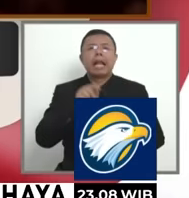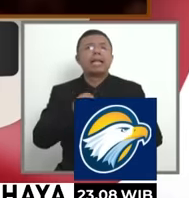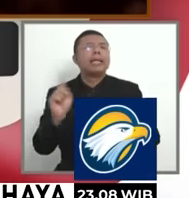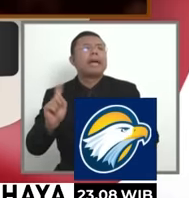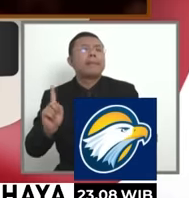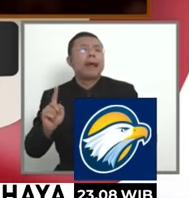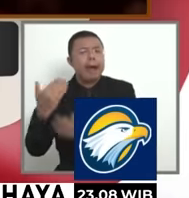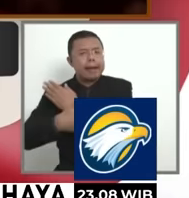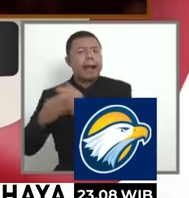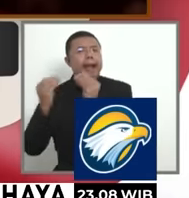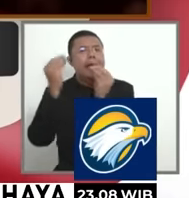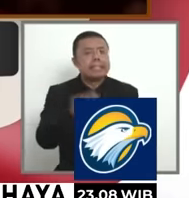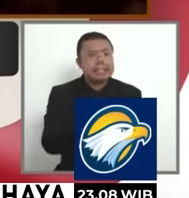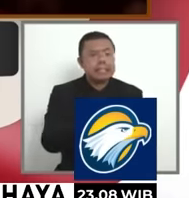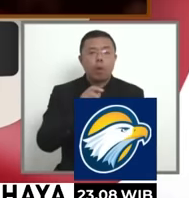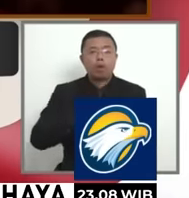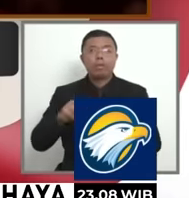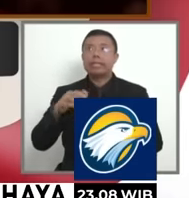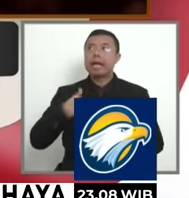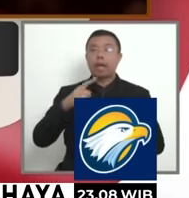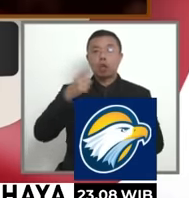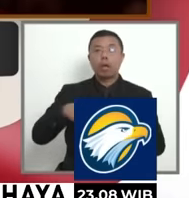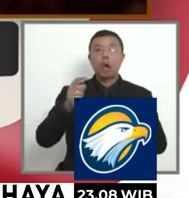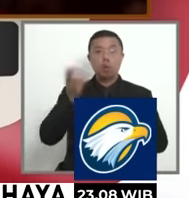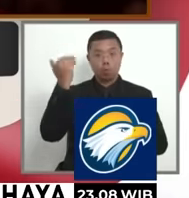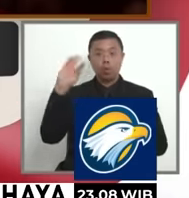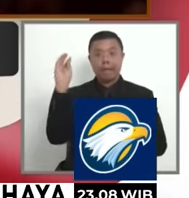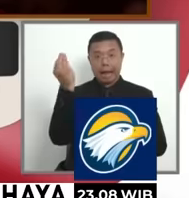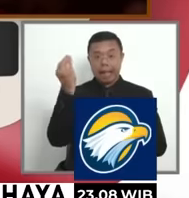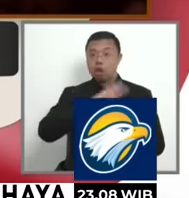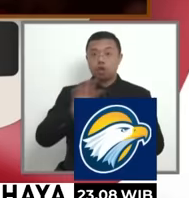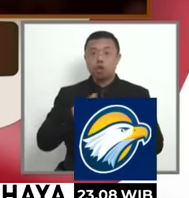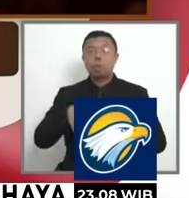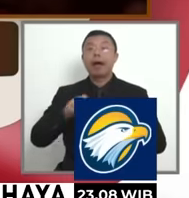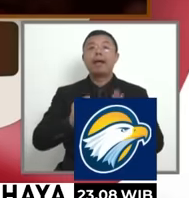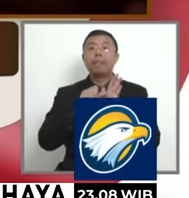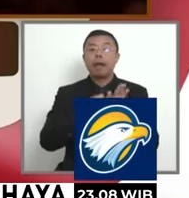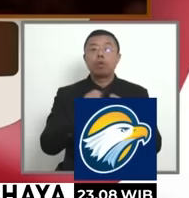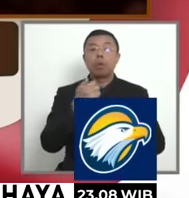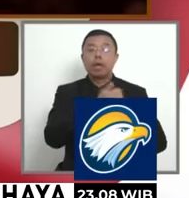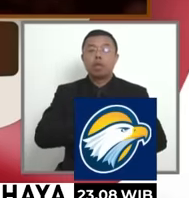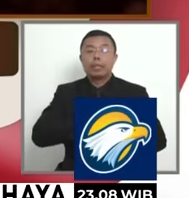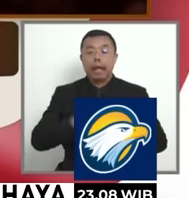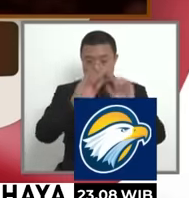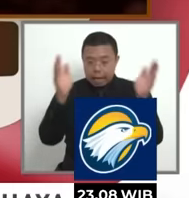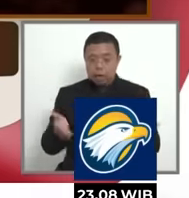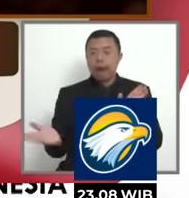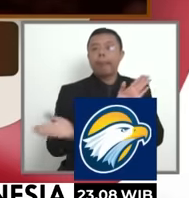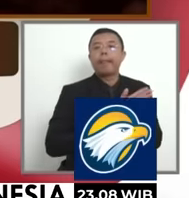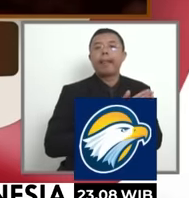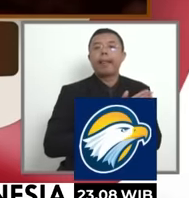nama negara Ketika saya bertugas di Jakarta semua paket bansos di kdusnya diberikan